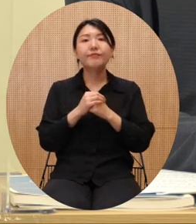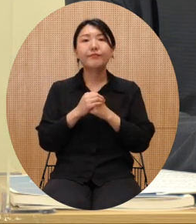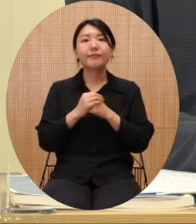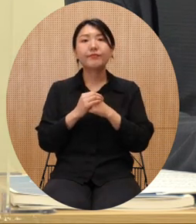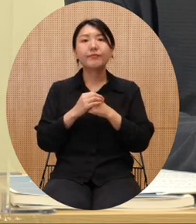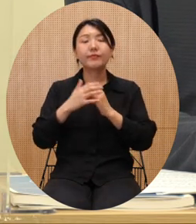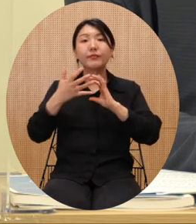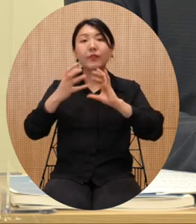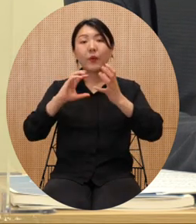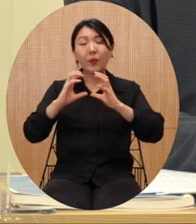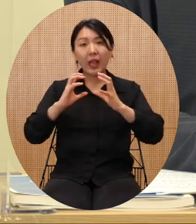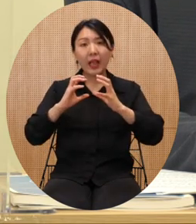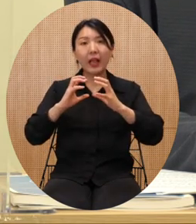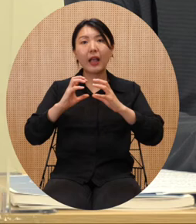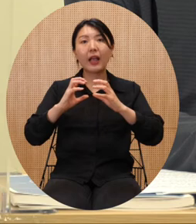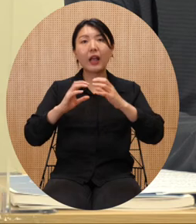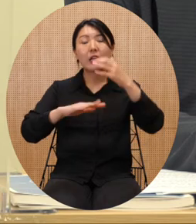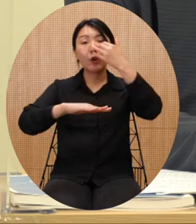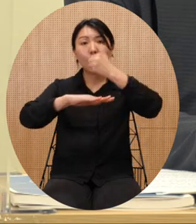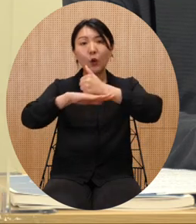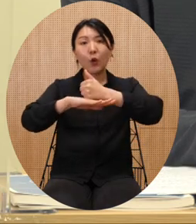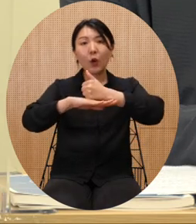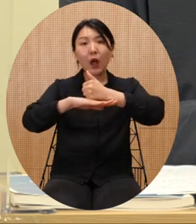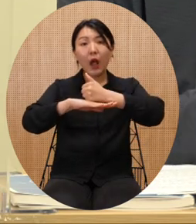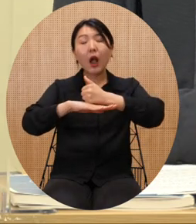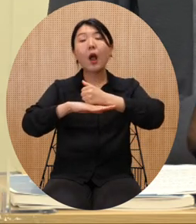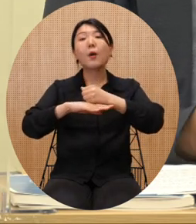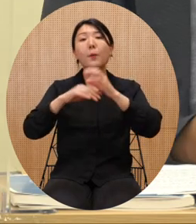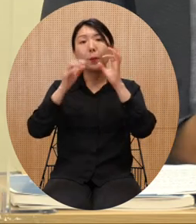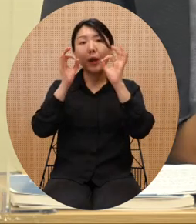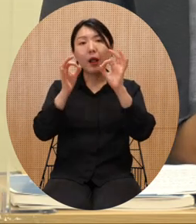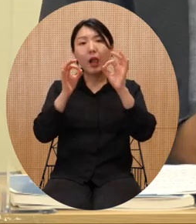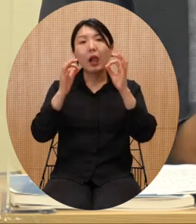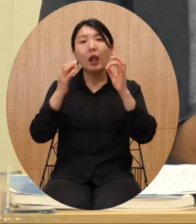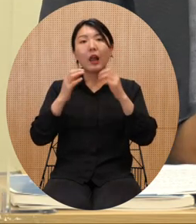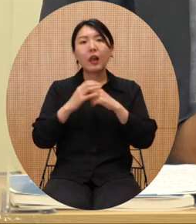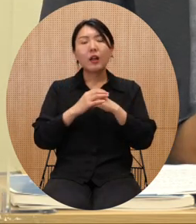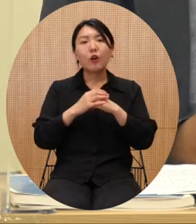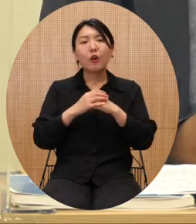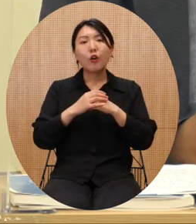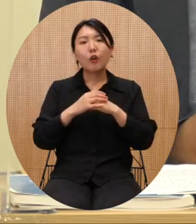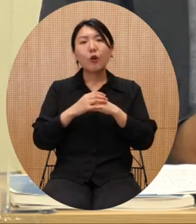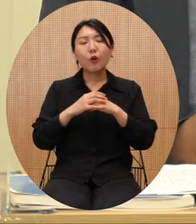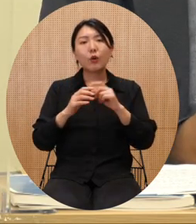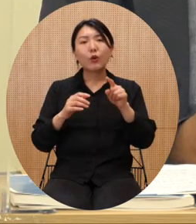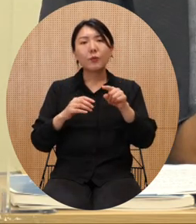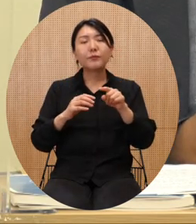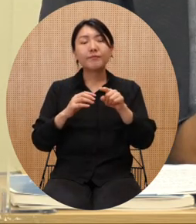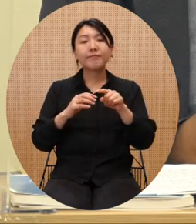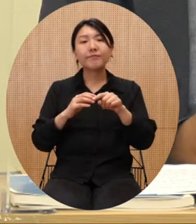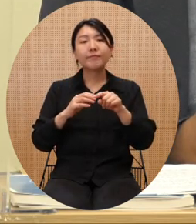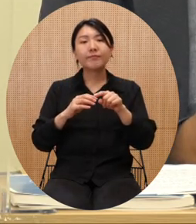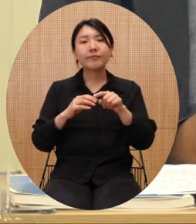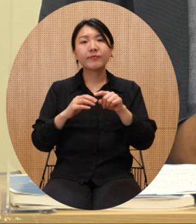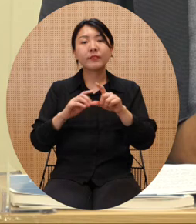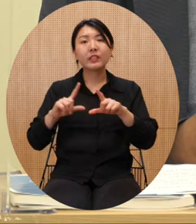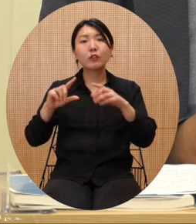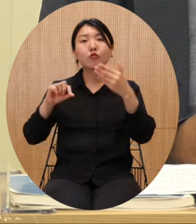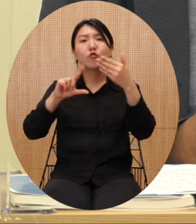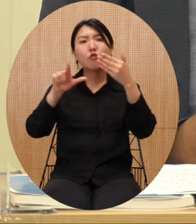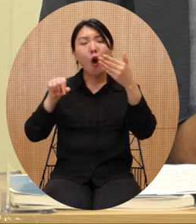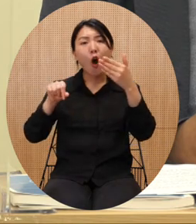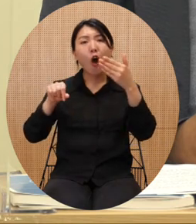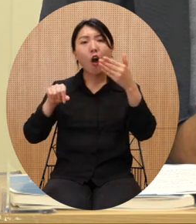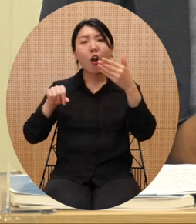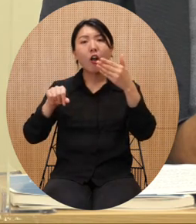했었어요. 그래서 그 토론회의 결과 어떻게 보면 이제 그 낙이 효과라고 볼 수 있는데